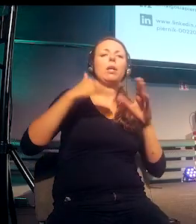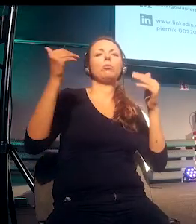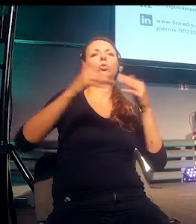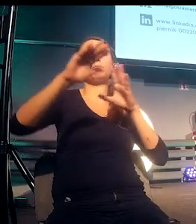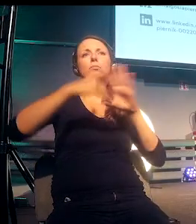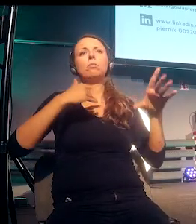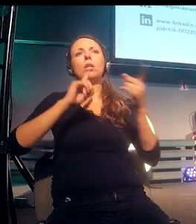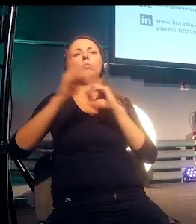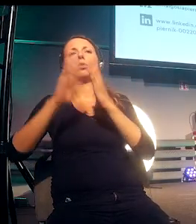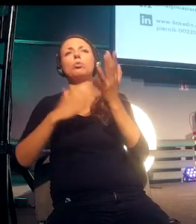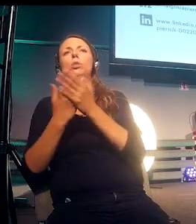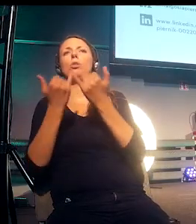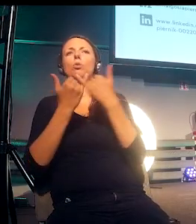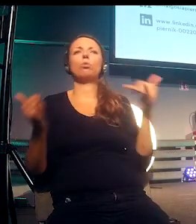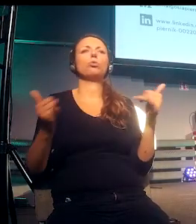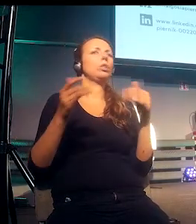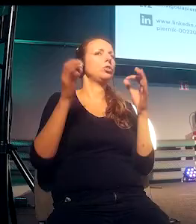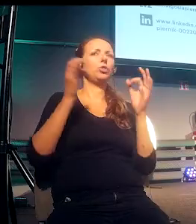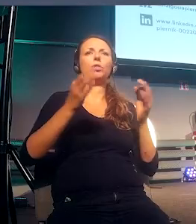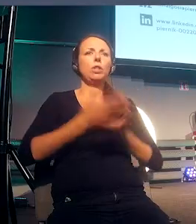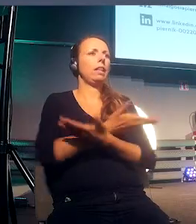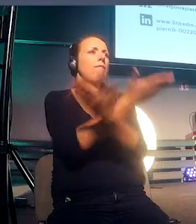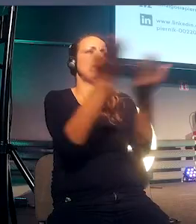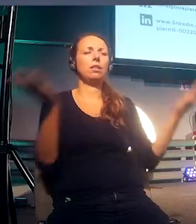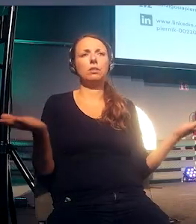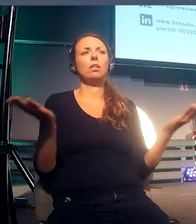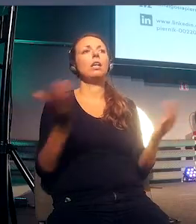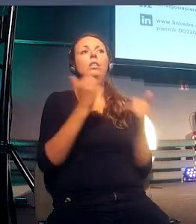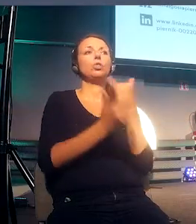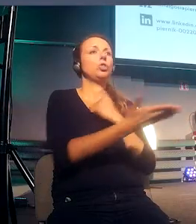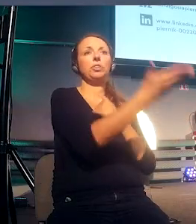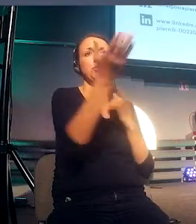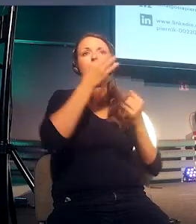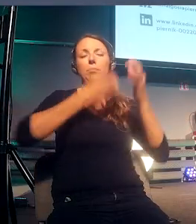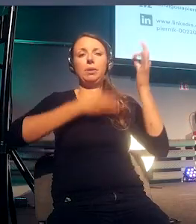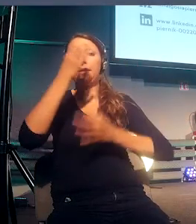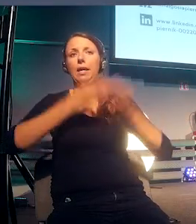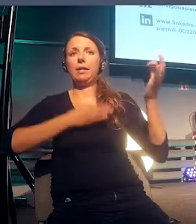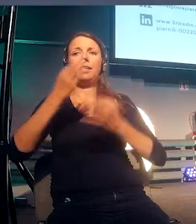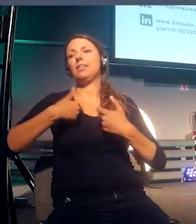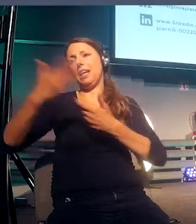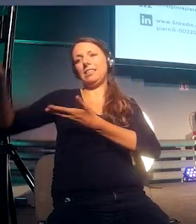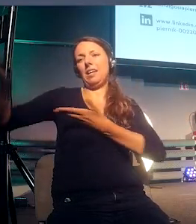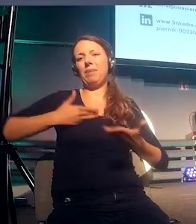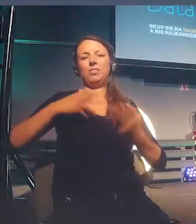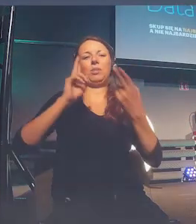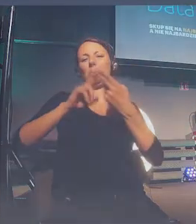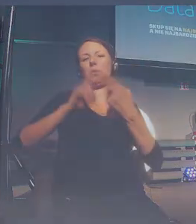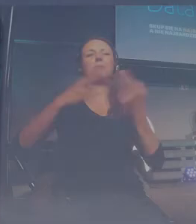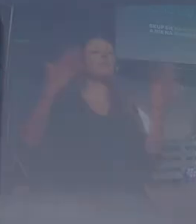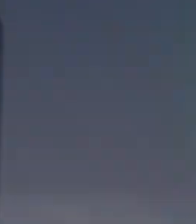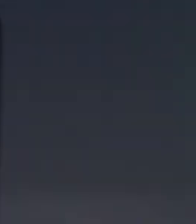mnie na Medium czy LinkedInie. Dzisiaj jestem dla was, więc jeżeli jakiekolwiek pytania są, to zapraszam. Dziękuję.